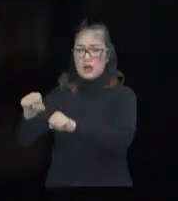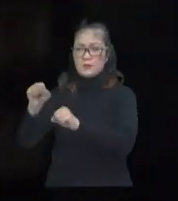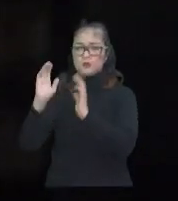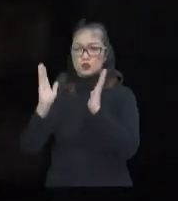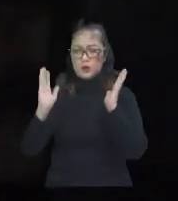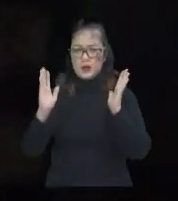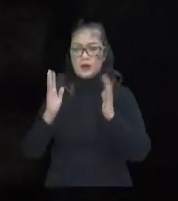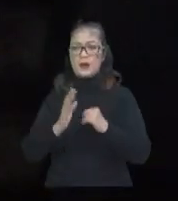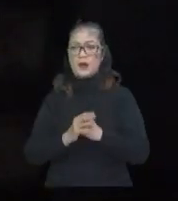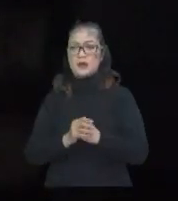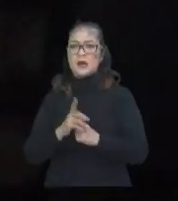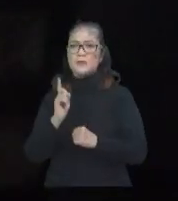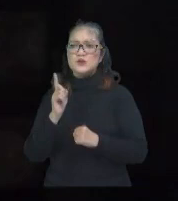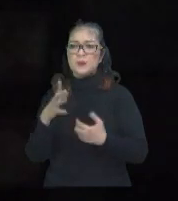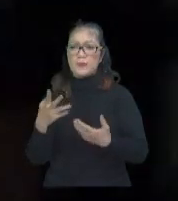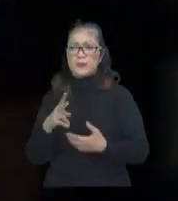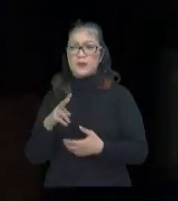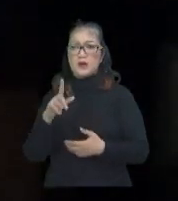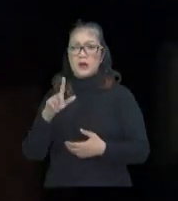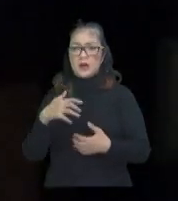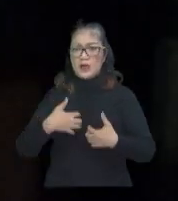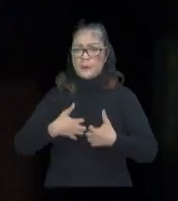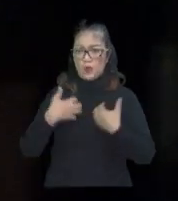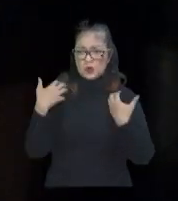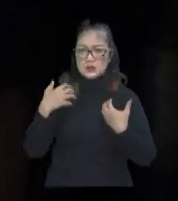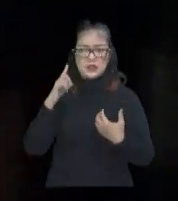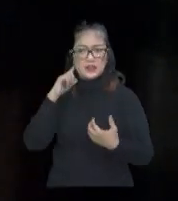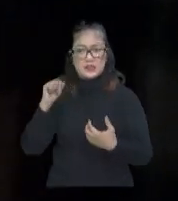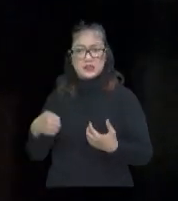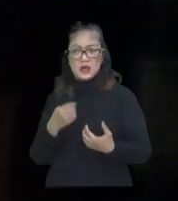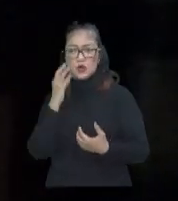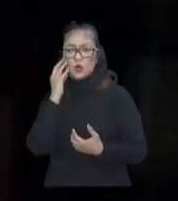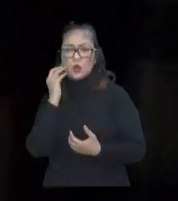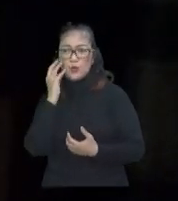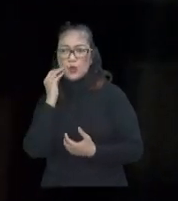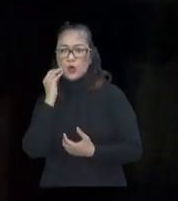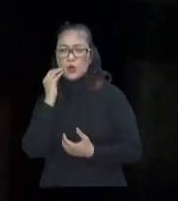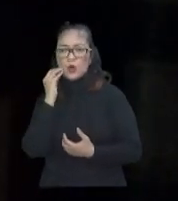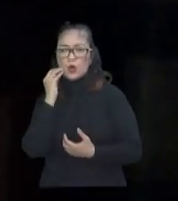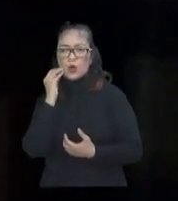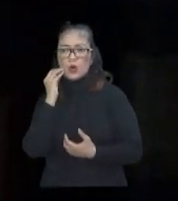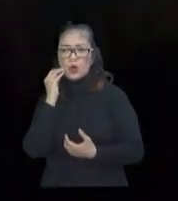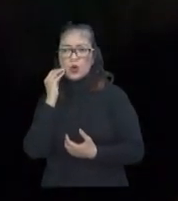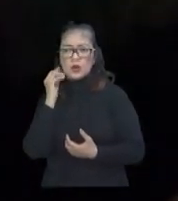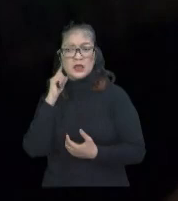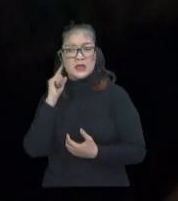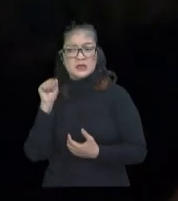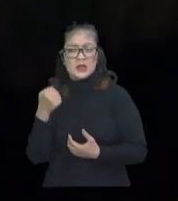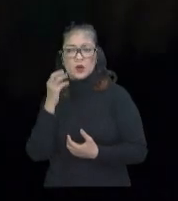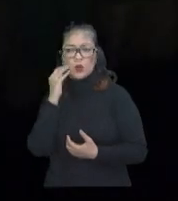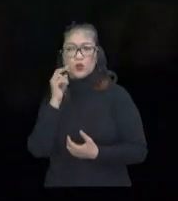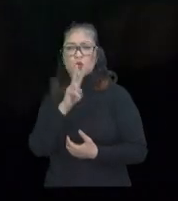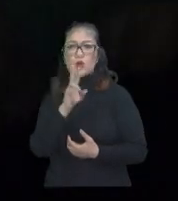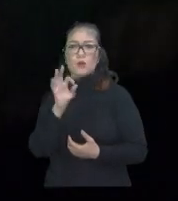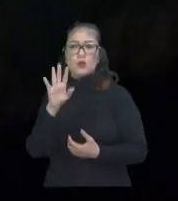Kejadian ini dipicu karena R emosi, istrinya AN yang usianya belum mencapai 20 tahun meminta cerai akibat sering mengalami kekerasan saat tinggal